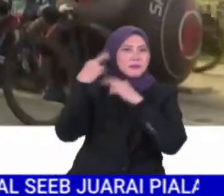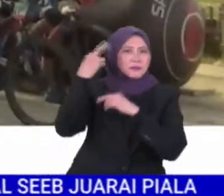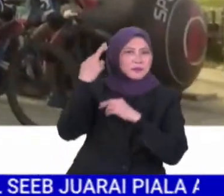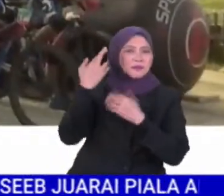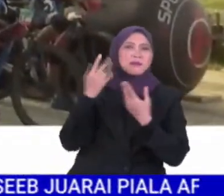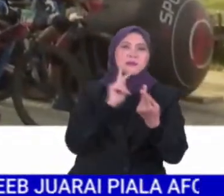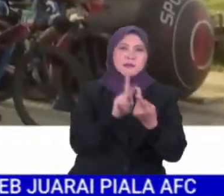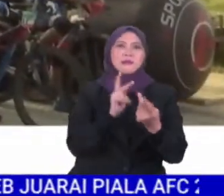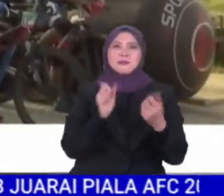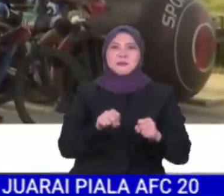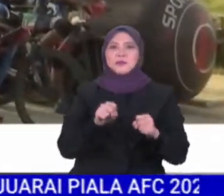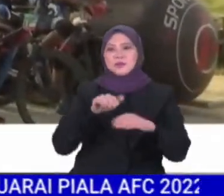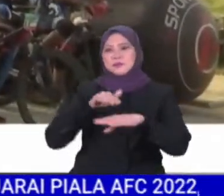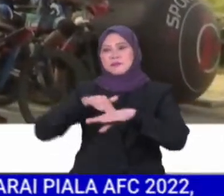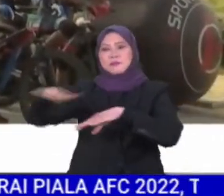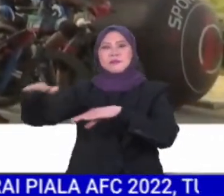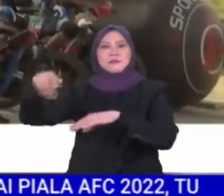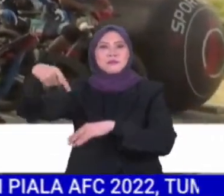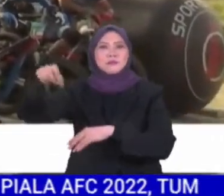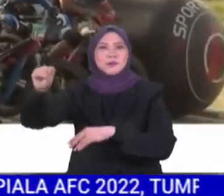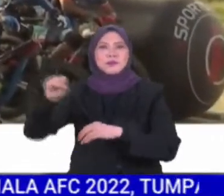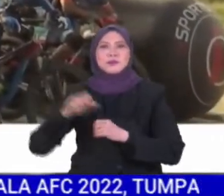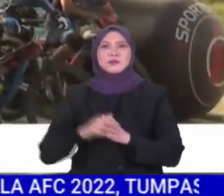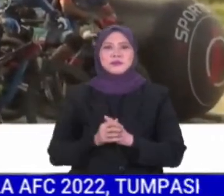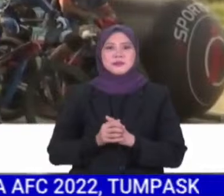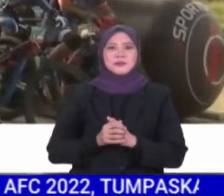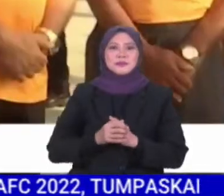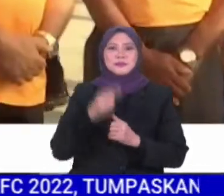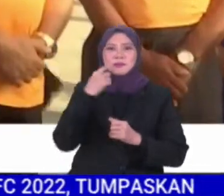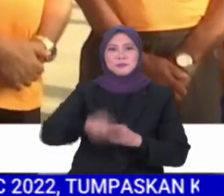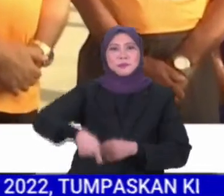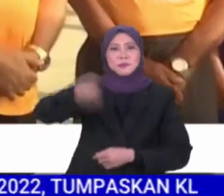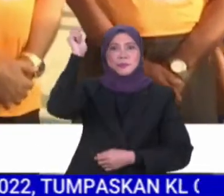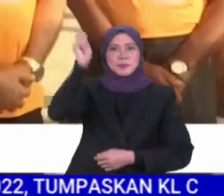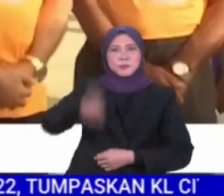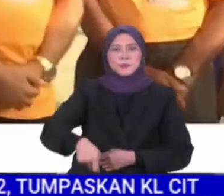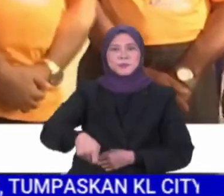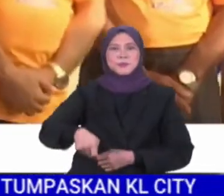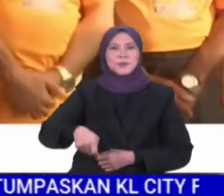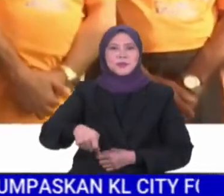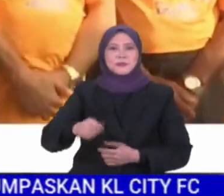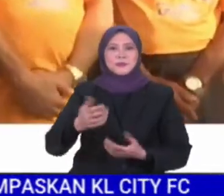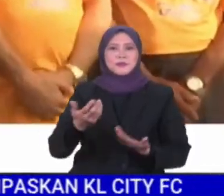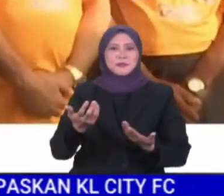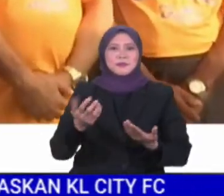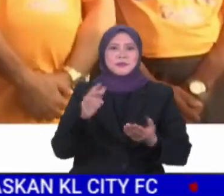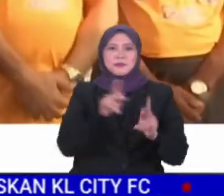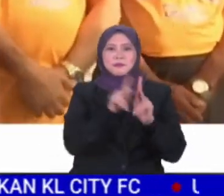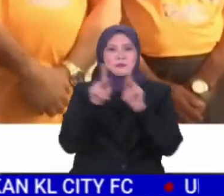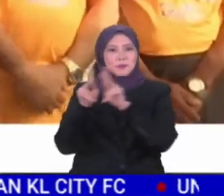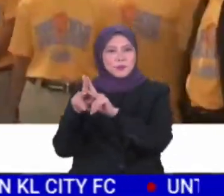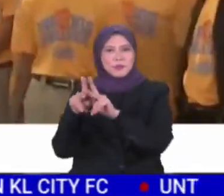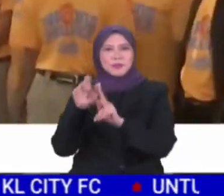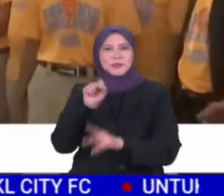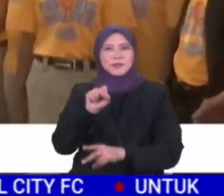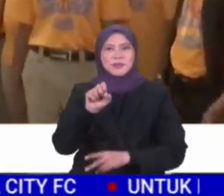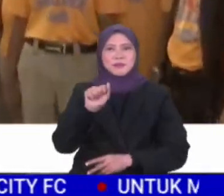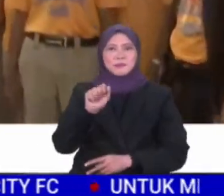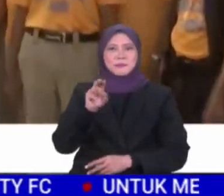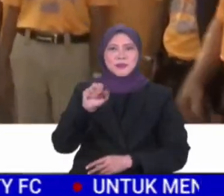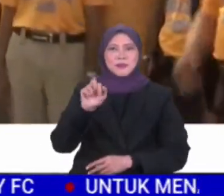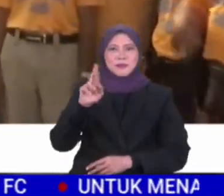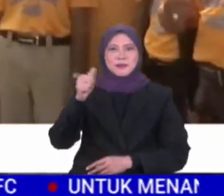beliau meminta demikian kepada pemerintah selepas upacara Flash of dragon challenge di kampung beliau simarahan yang disertai lebih